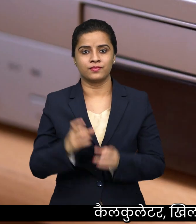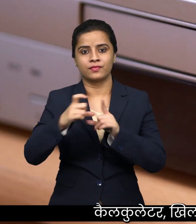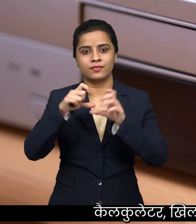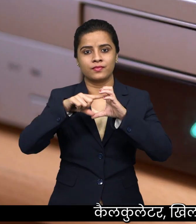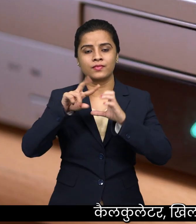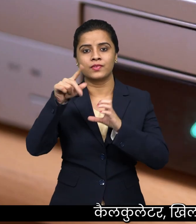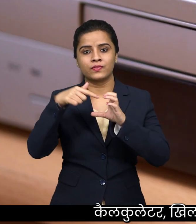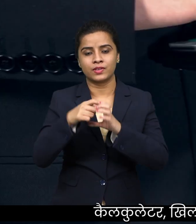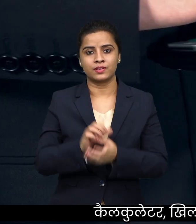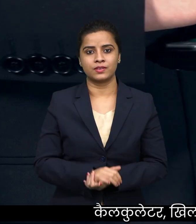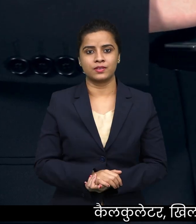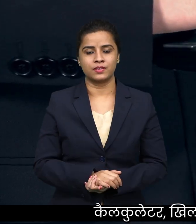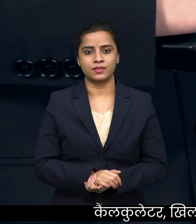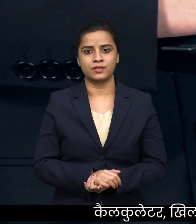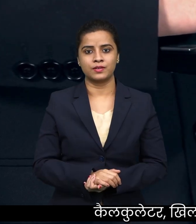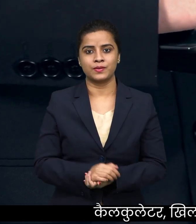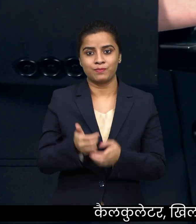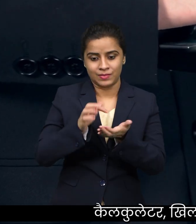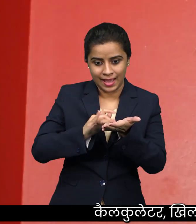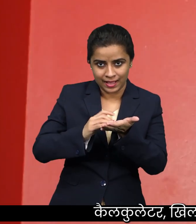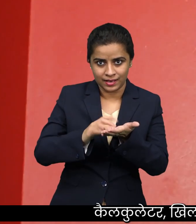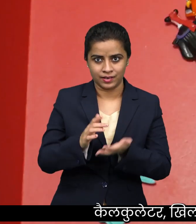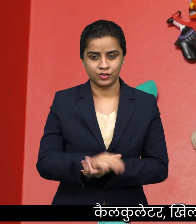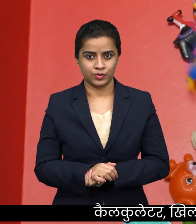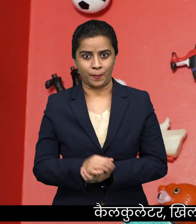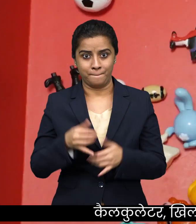आदि जैसे विद्युत उपकरण।